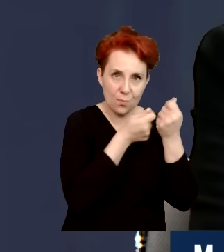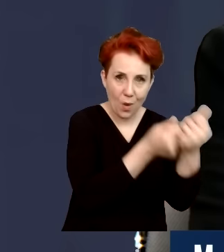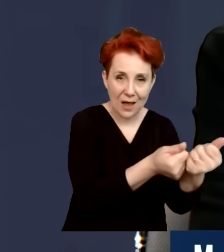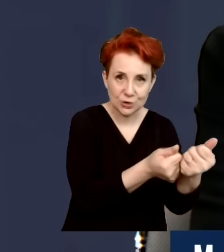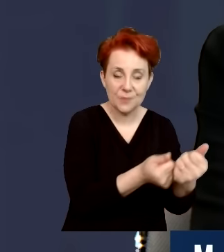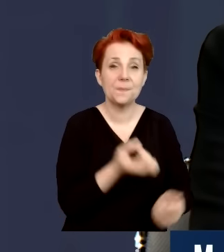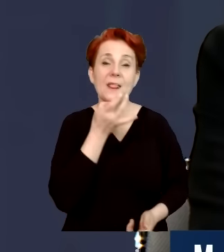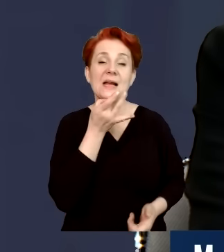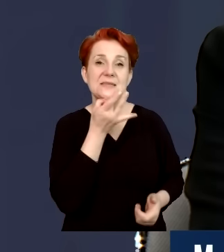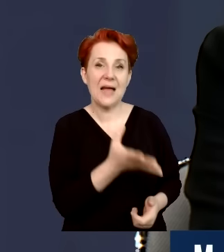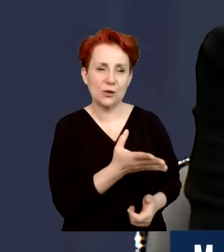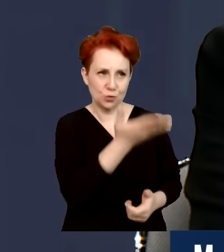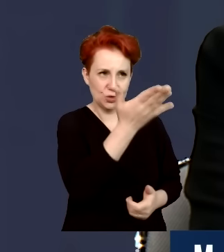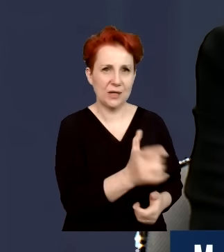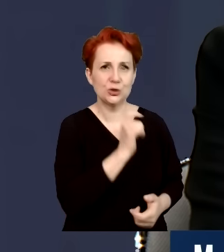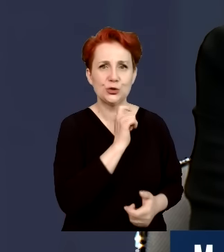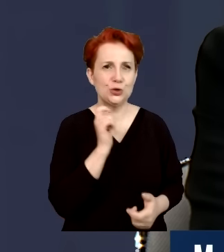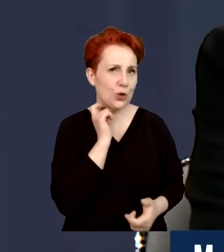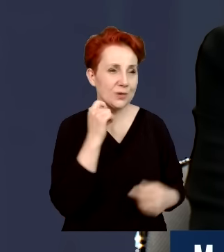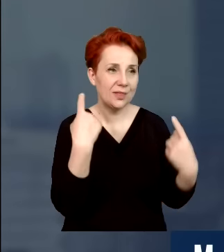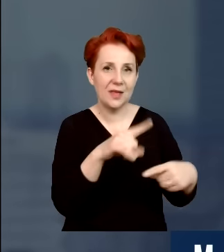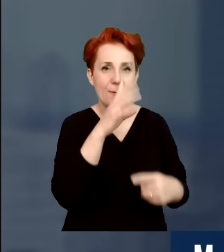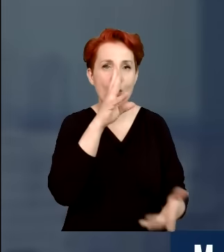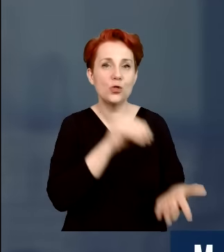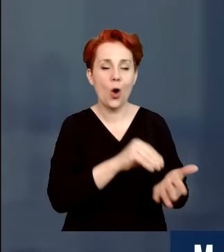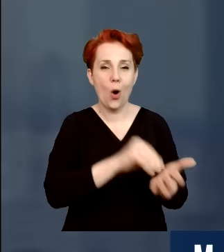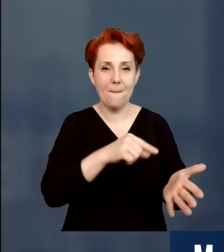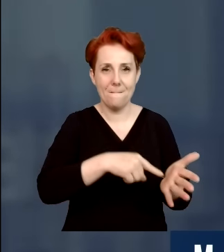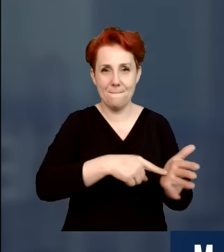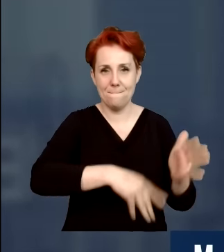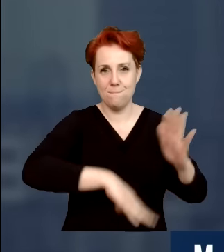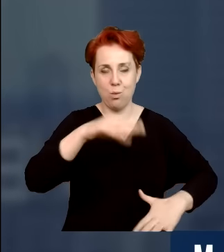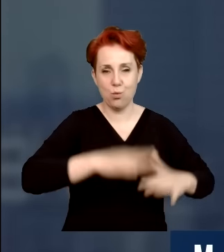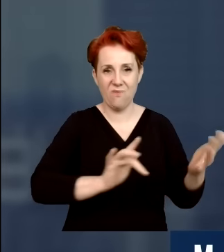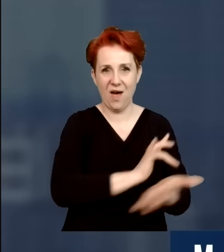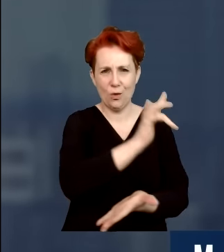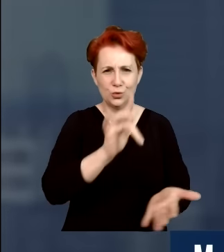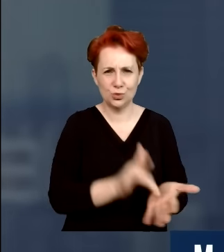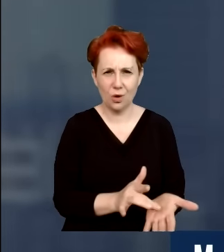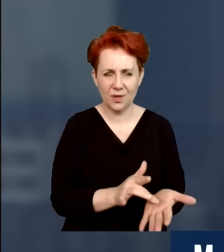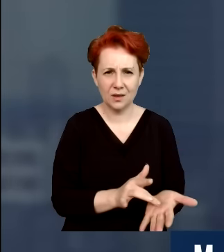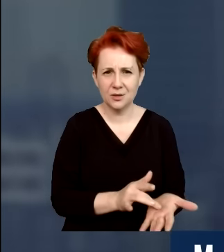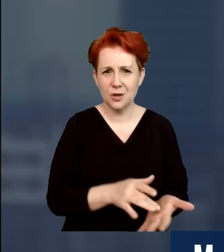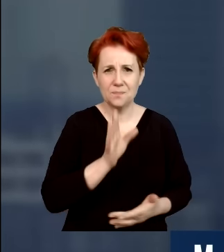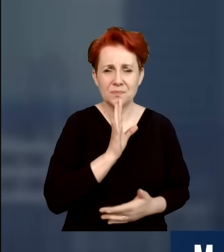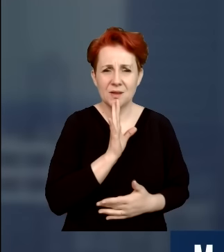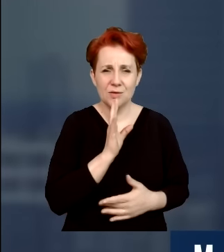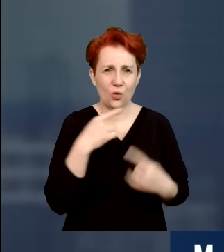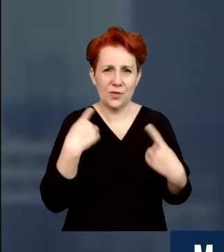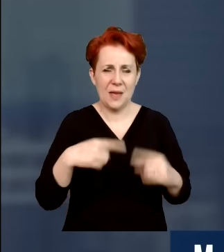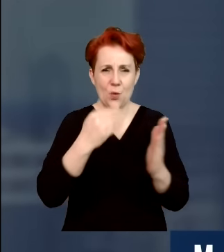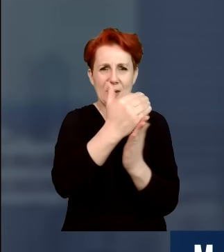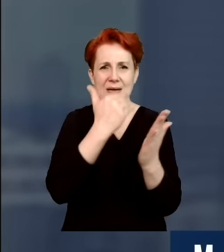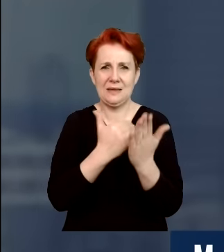stawiany, że ten ksiądz nie miał doświadczenia w budowaniu takiego ośrodka, podobno nie był ani kryterium w przyznawaniu